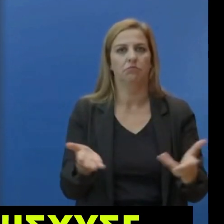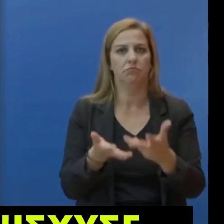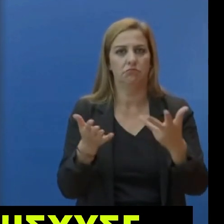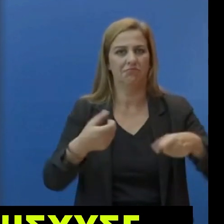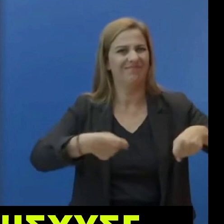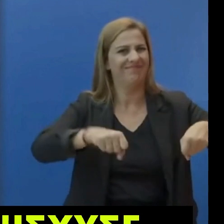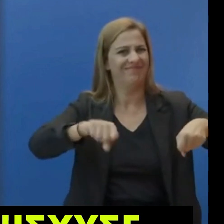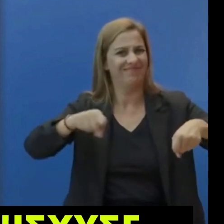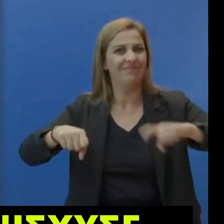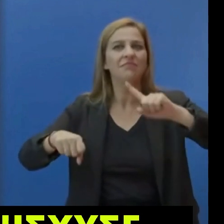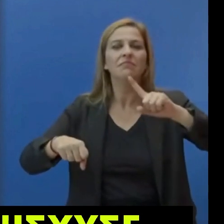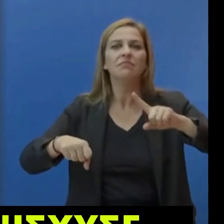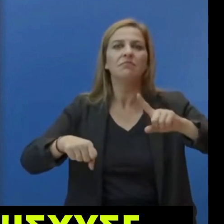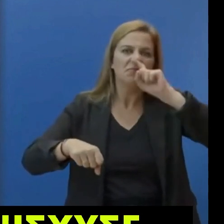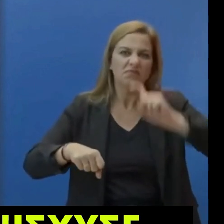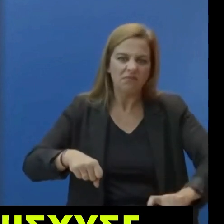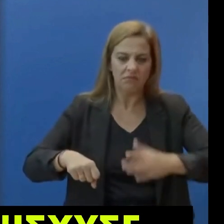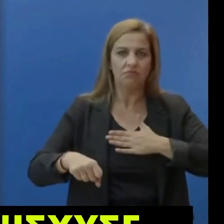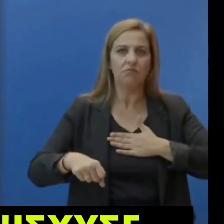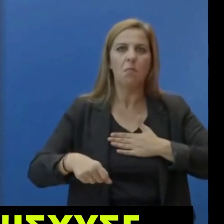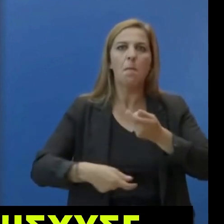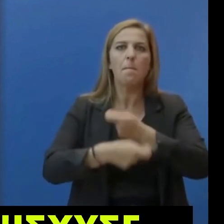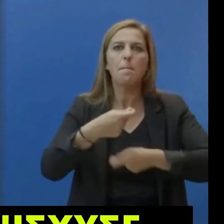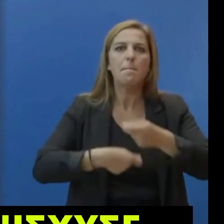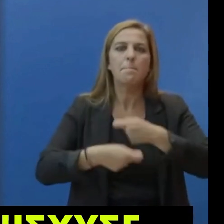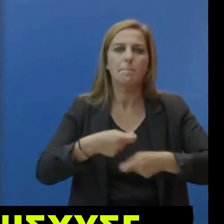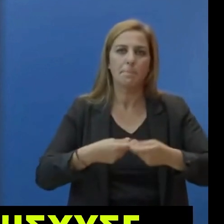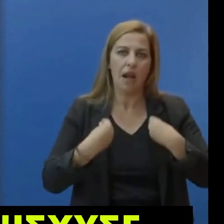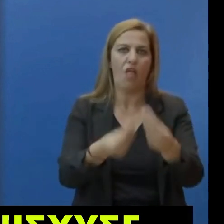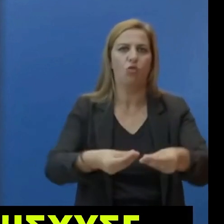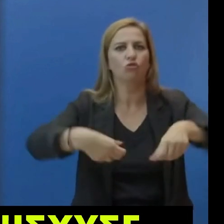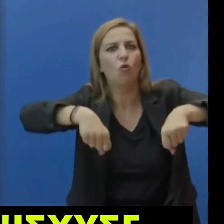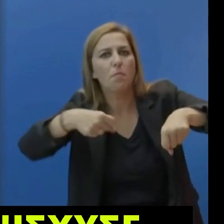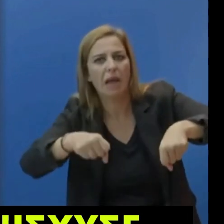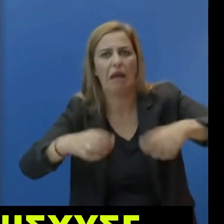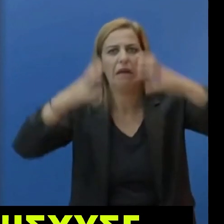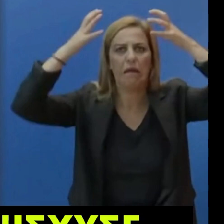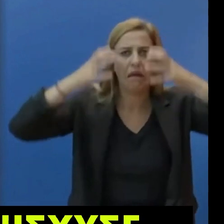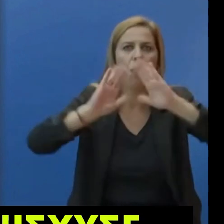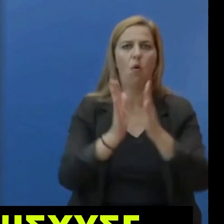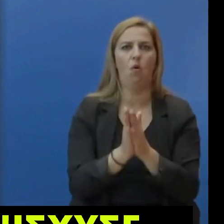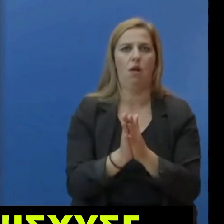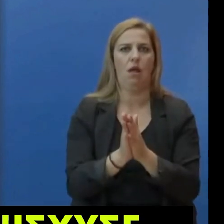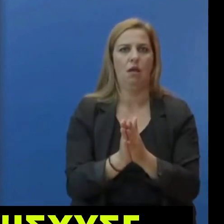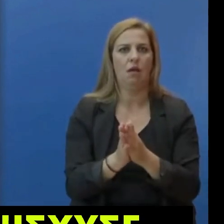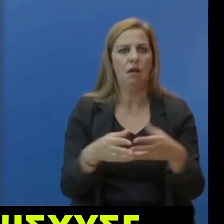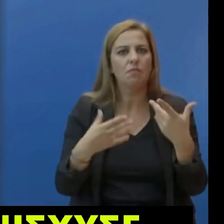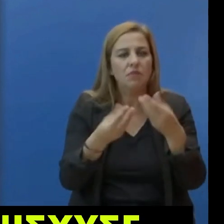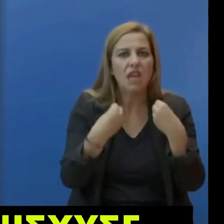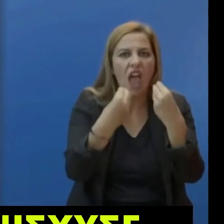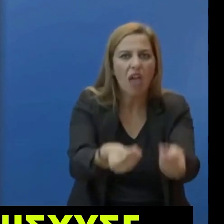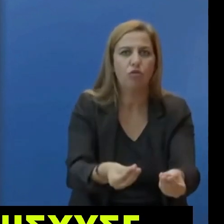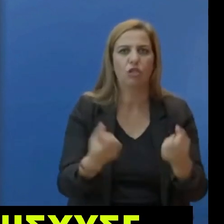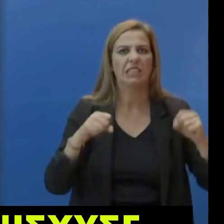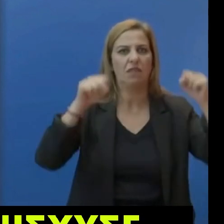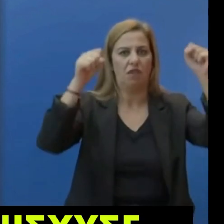σε αυτό τον κλάδο. Είναι η δική μας κυβέρνηση και ο δικός μας νόμος που τους έδωσε τη δυνατότητα να συνδικαλίζονται. Είναι η δική